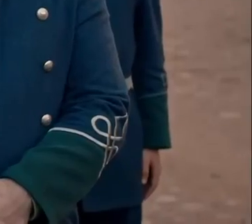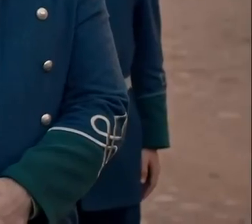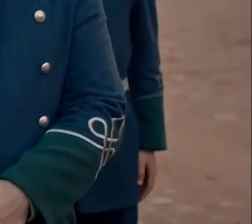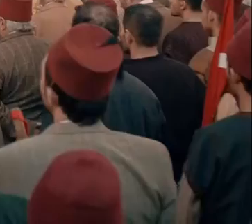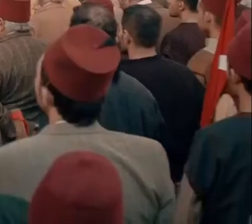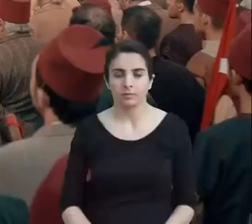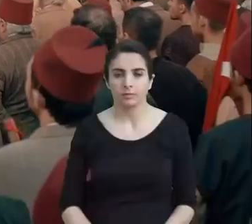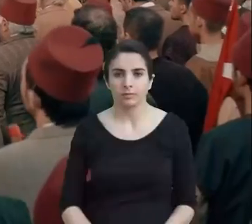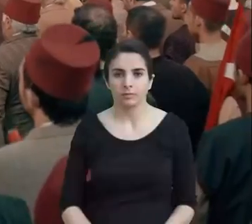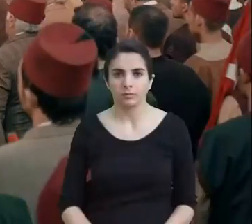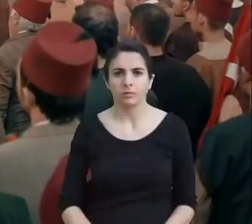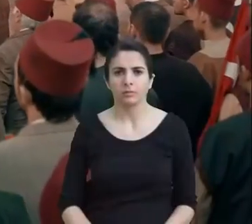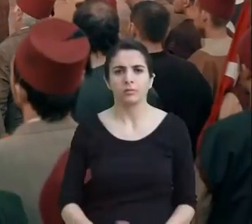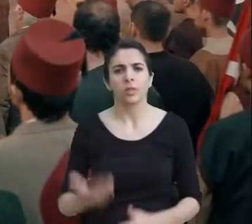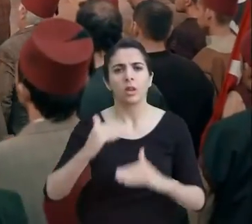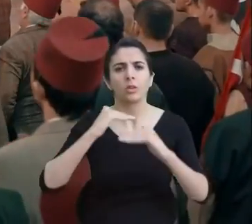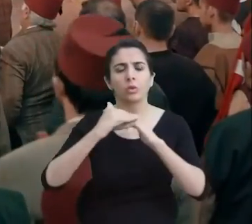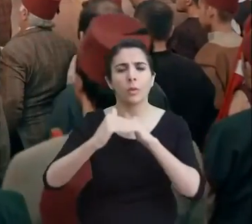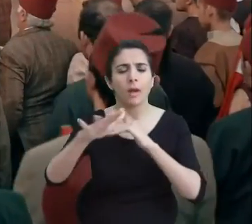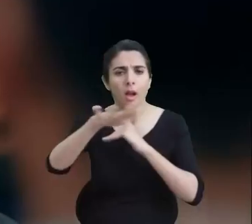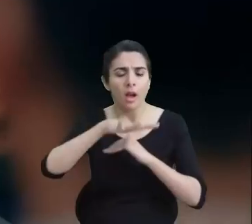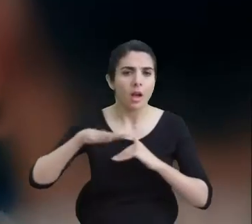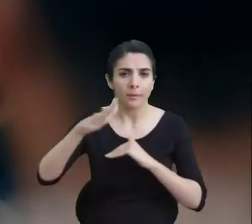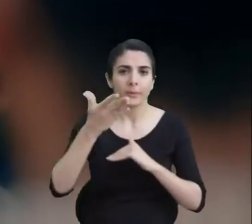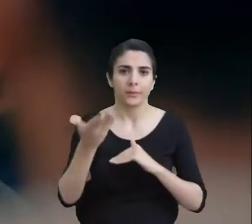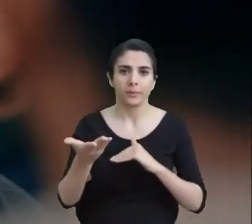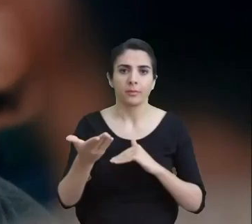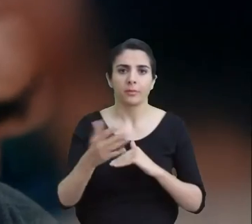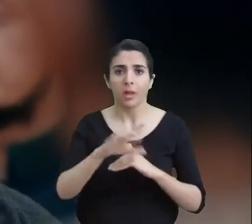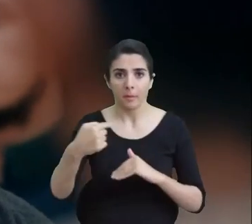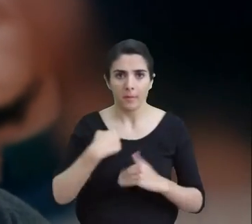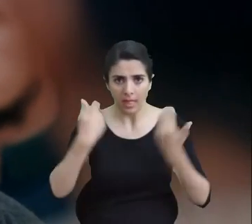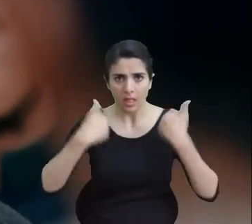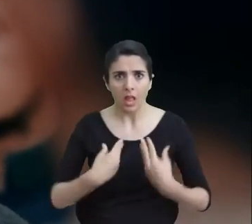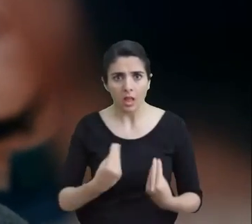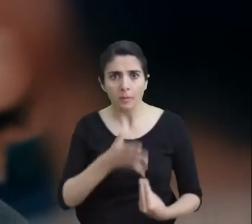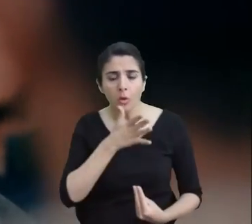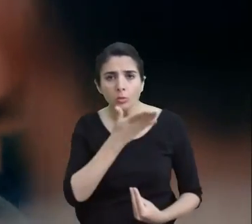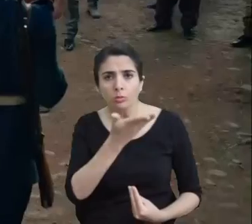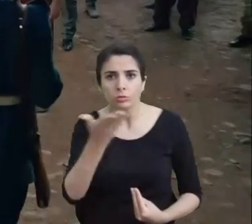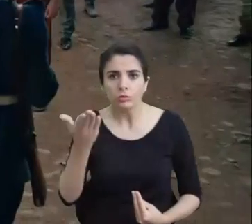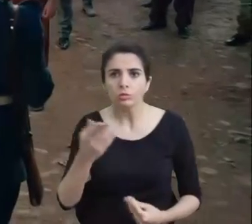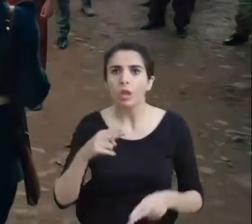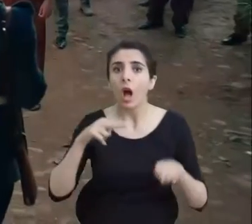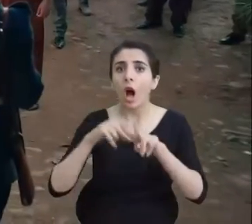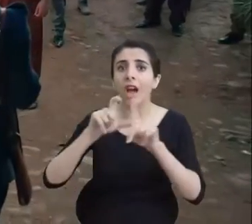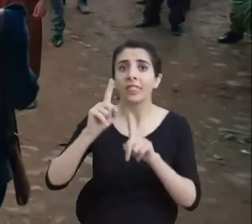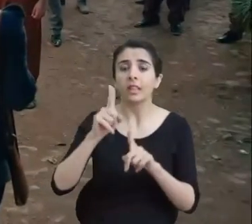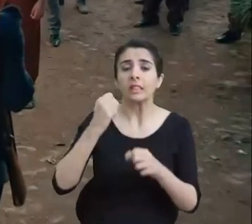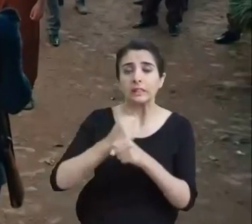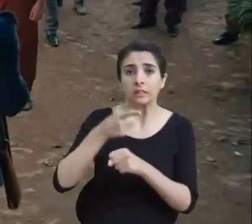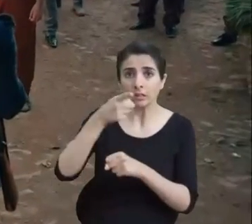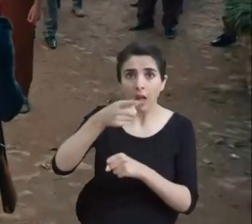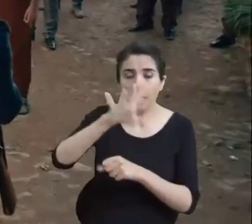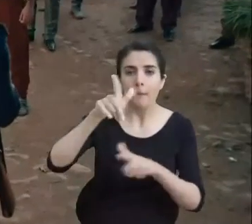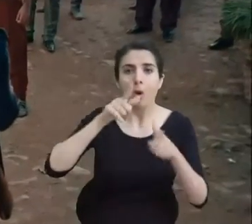pençe. Ey ümmeti Muhammed! Beni tanıyanınız var mı? Kadı Gıyasettin bu!